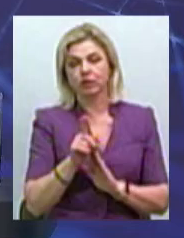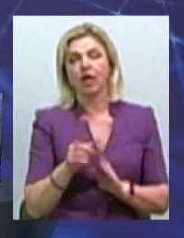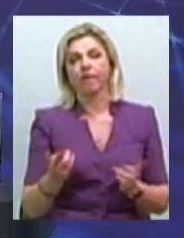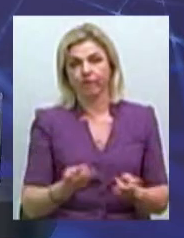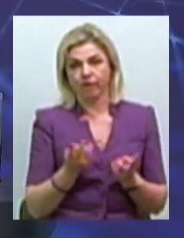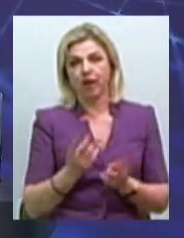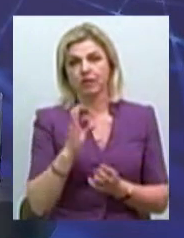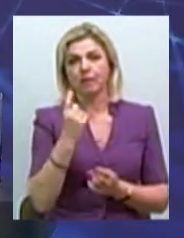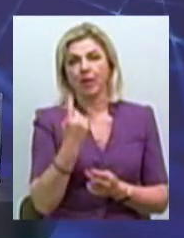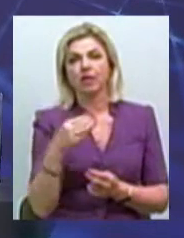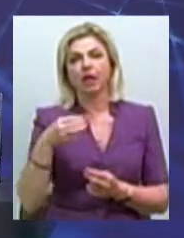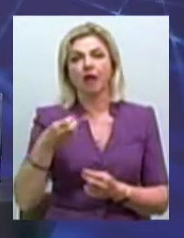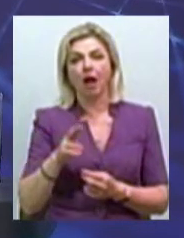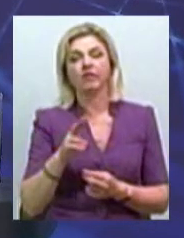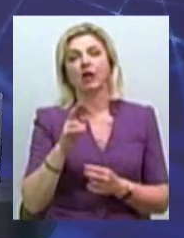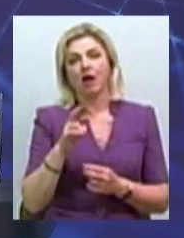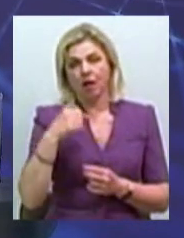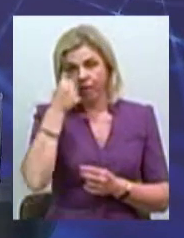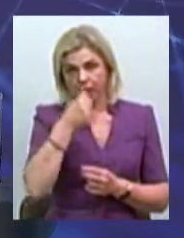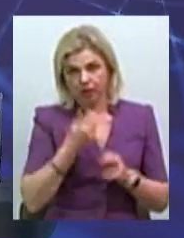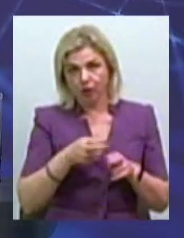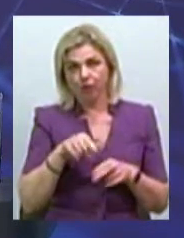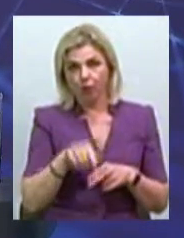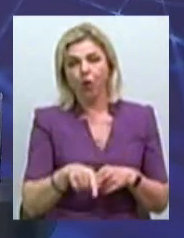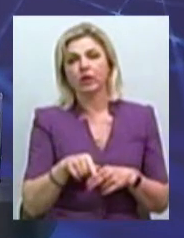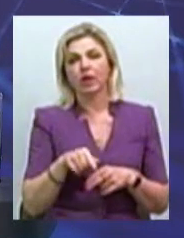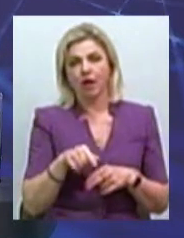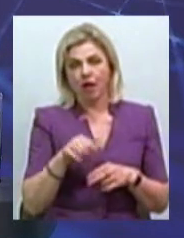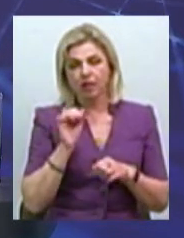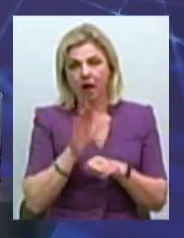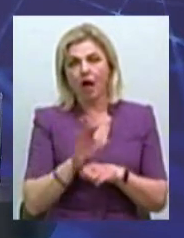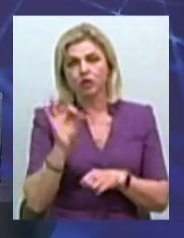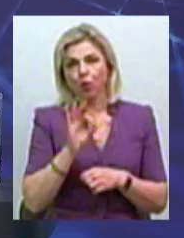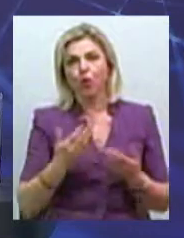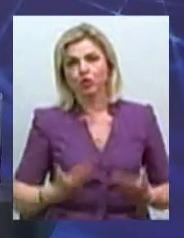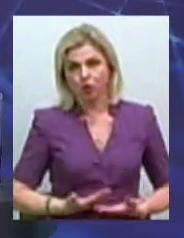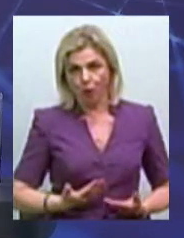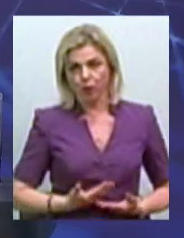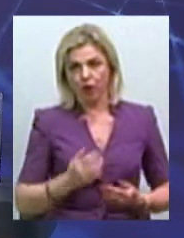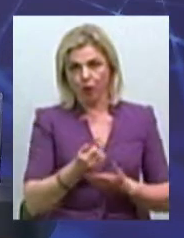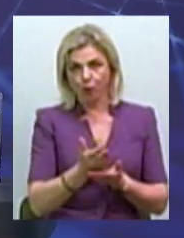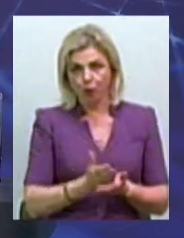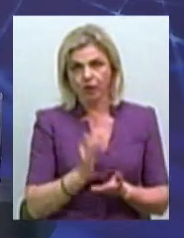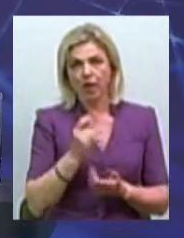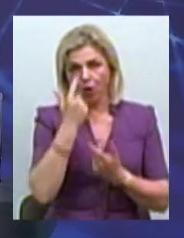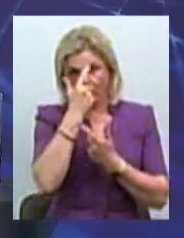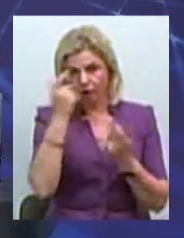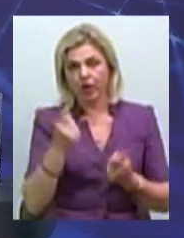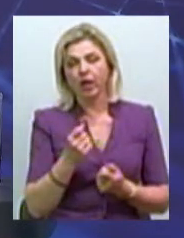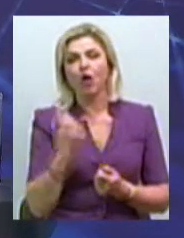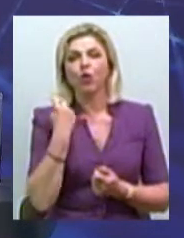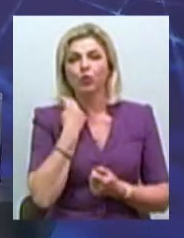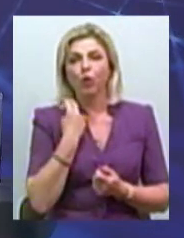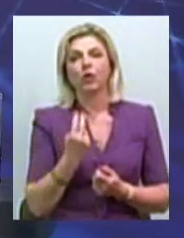травня цього року Законом України про житлово-комунальні послуги. Оголосили і суму боргів миколаївців перед